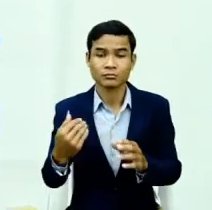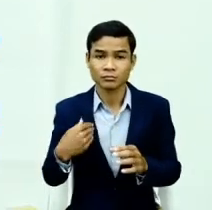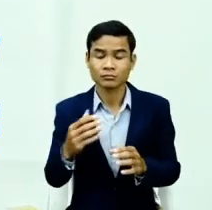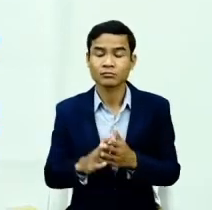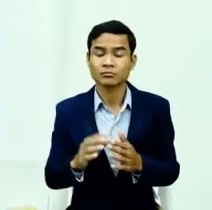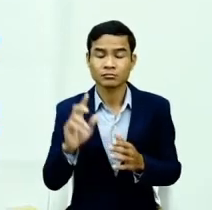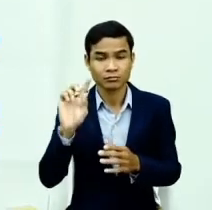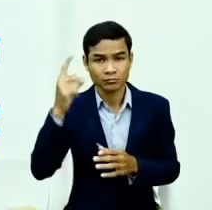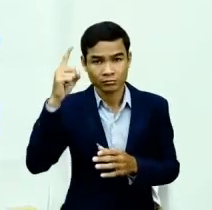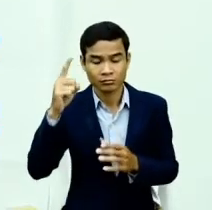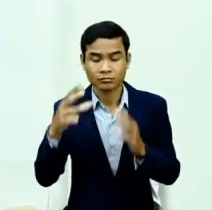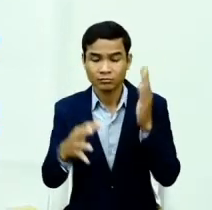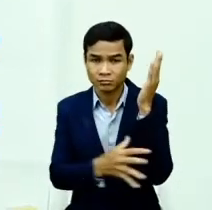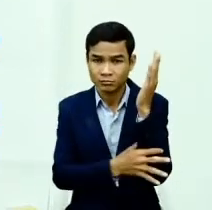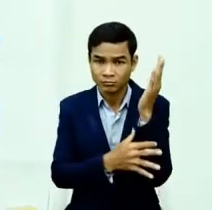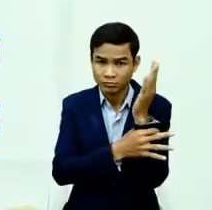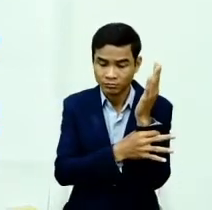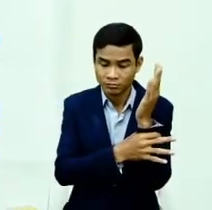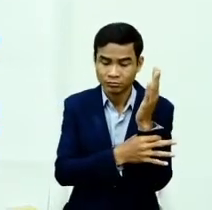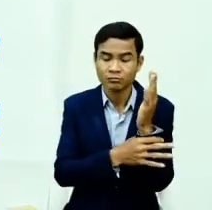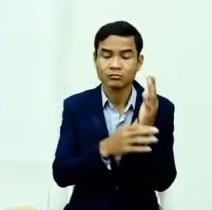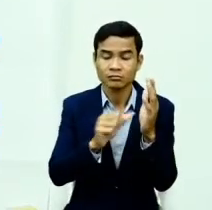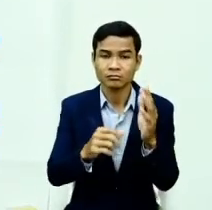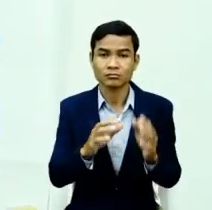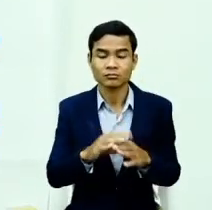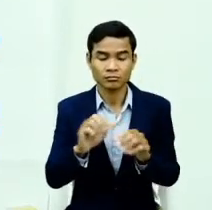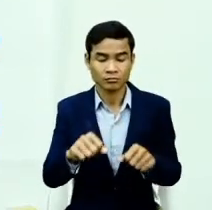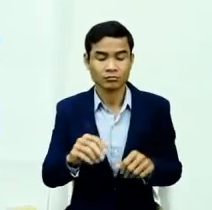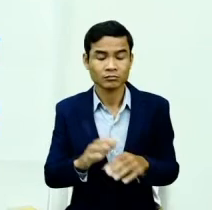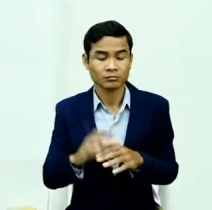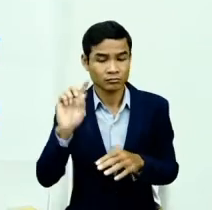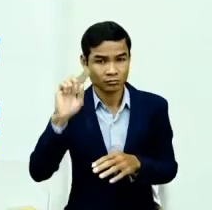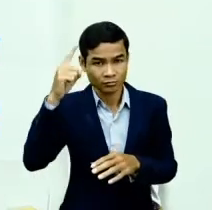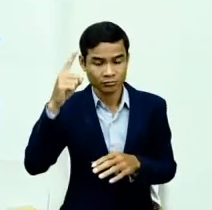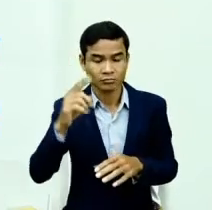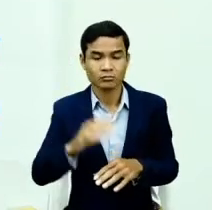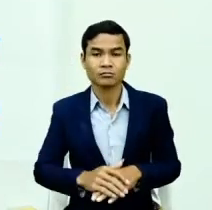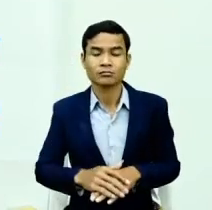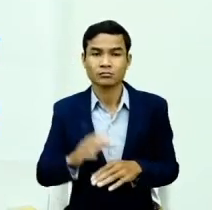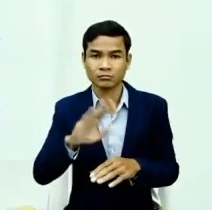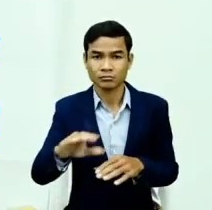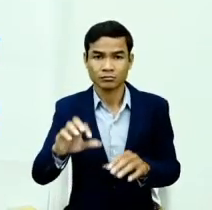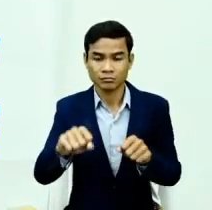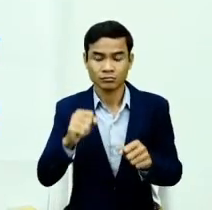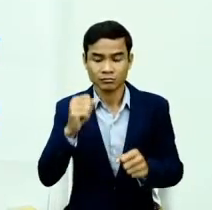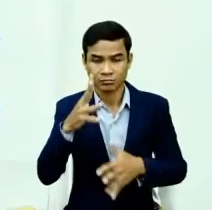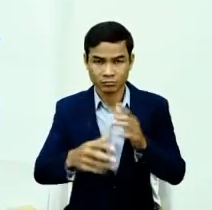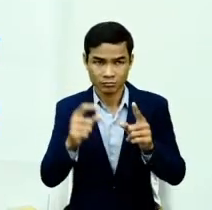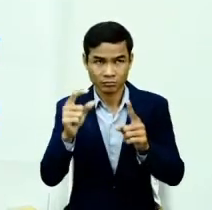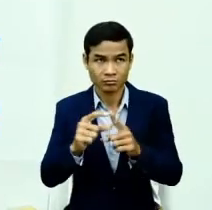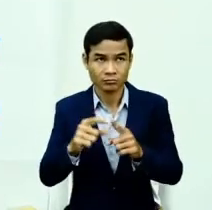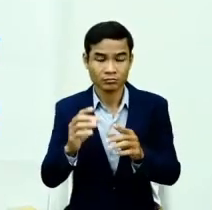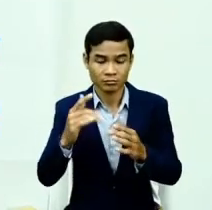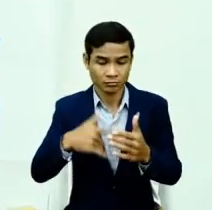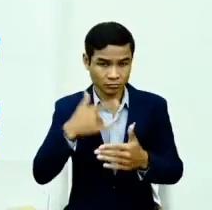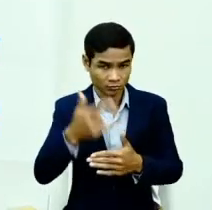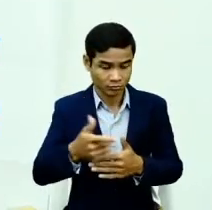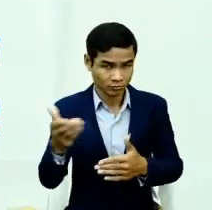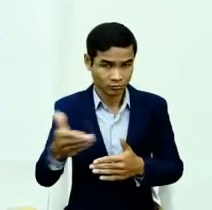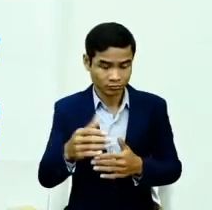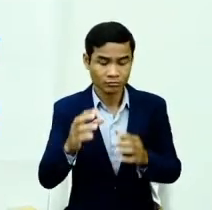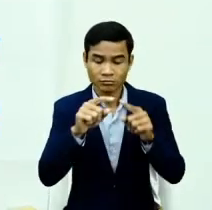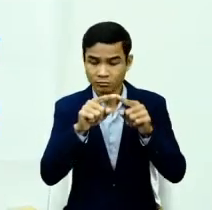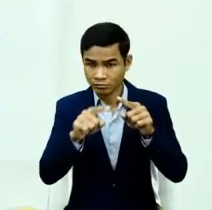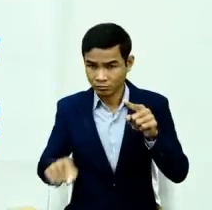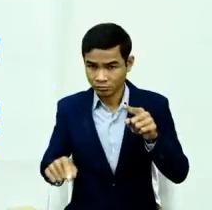say bị tới buồn bị rầm lấp nâng bị tới trầm bị rử tê phật hán an bị ní chạm bàn tay móc chạm cốt cụp